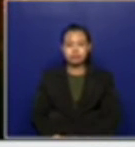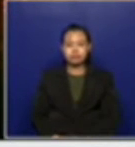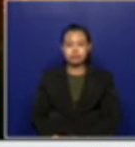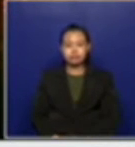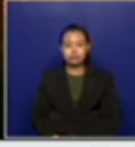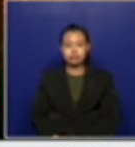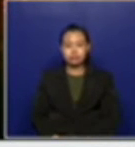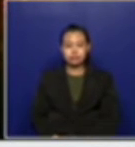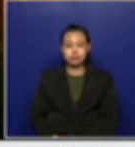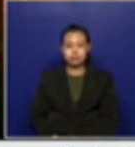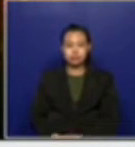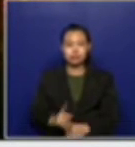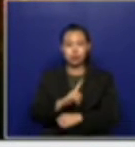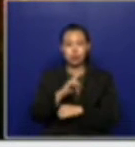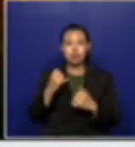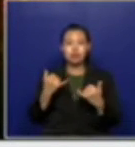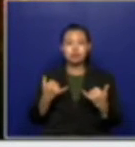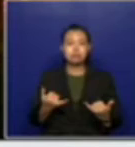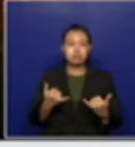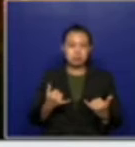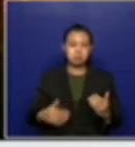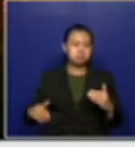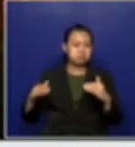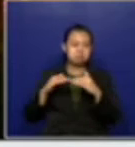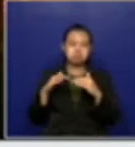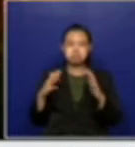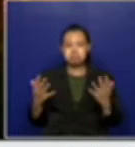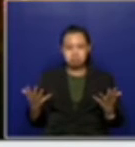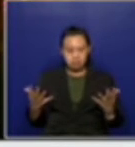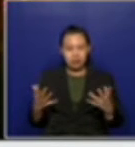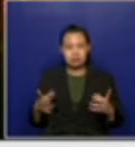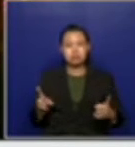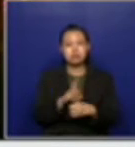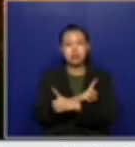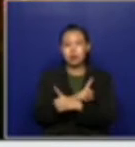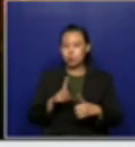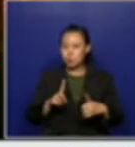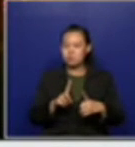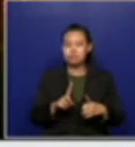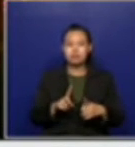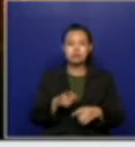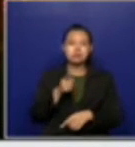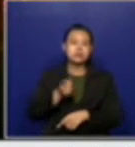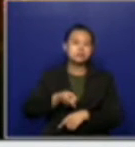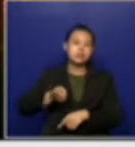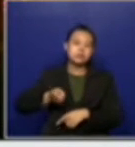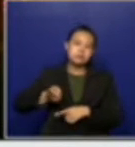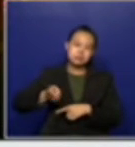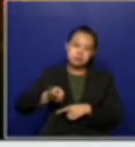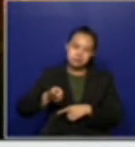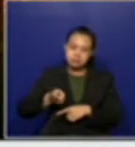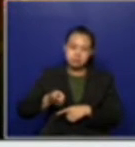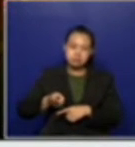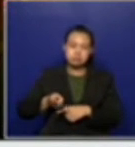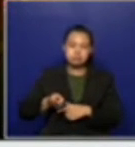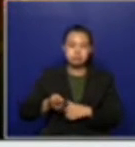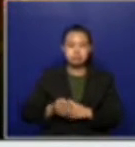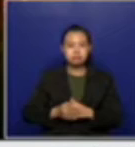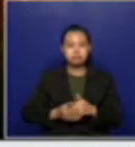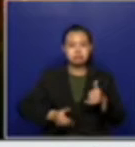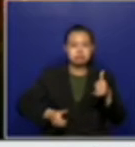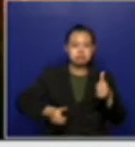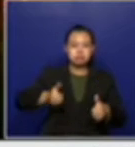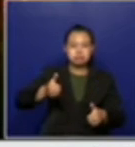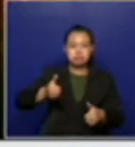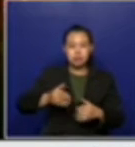ฏวันนี้ความไม่เป็นธรรมในสังคมยังมีอยู่โดยทั่วไปถ้าเป็นคนของรั